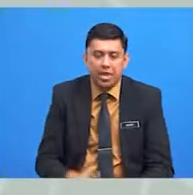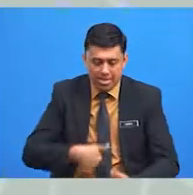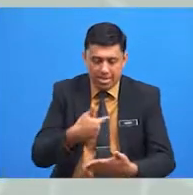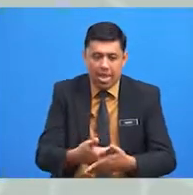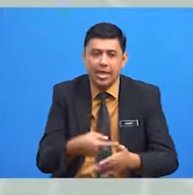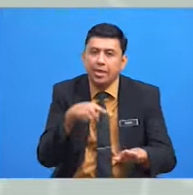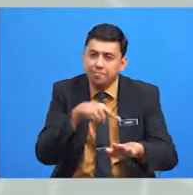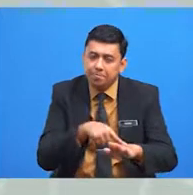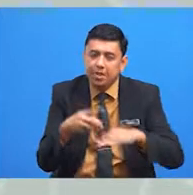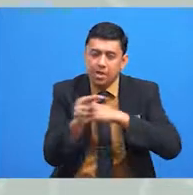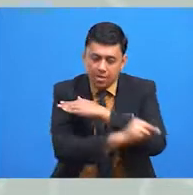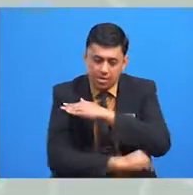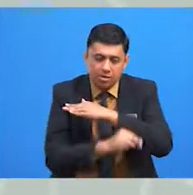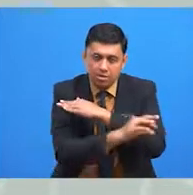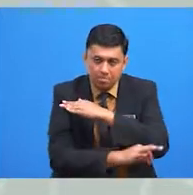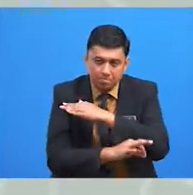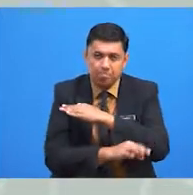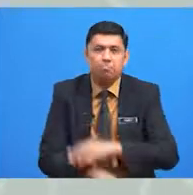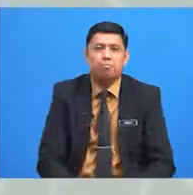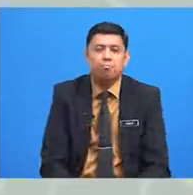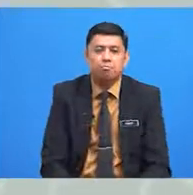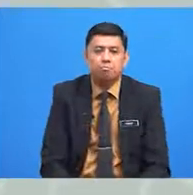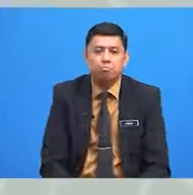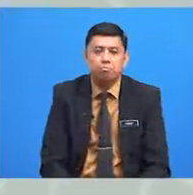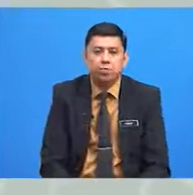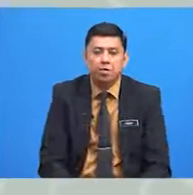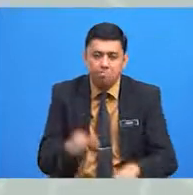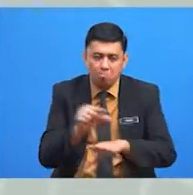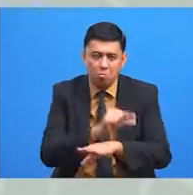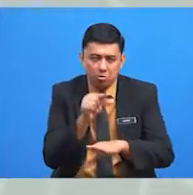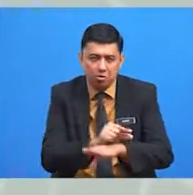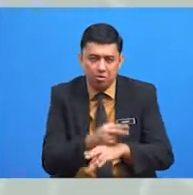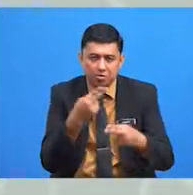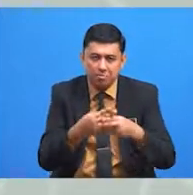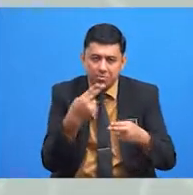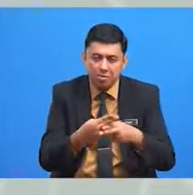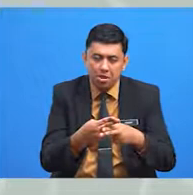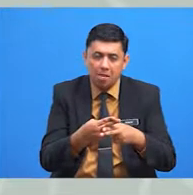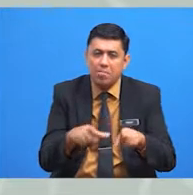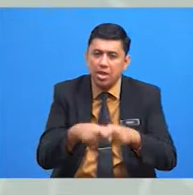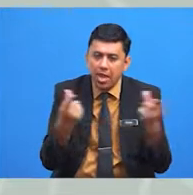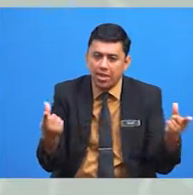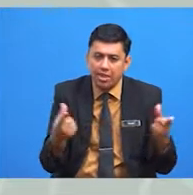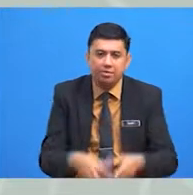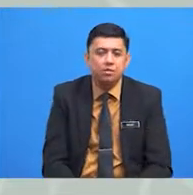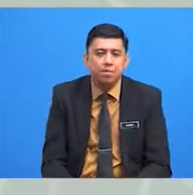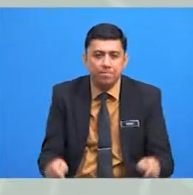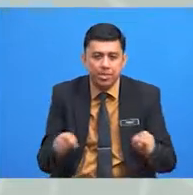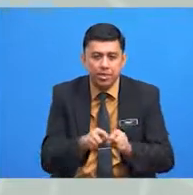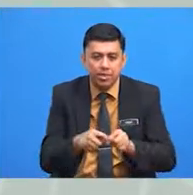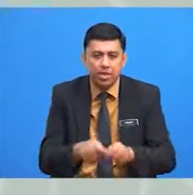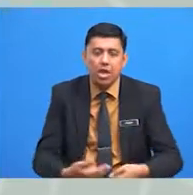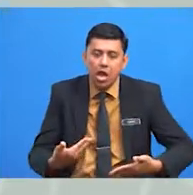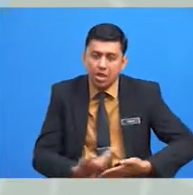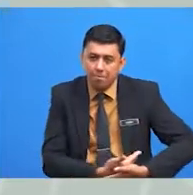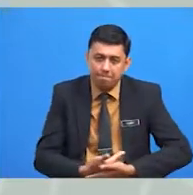Negeri Sembilan. Selain Zaba, beliau turut menggunakan beberapa nama samaran lain